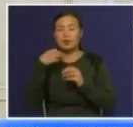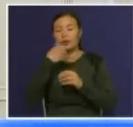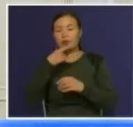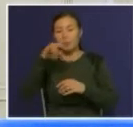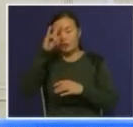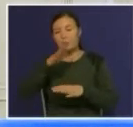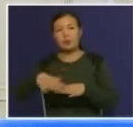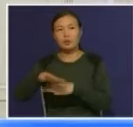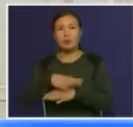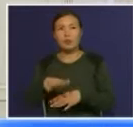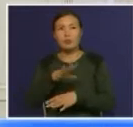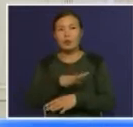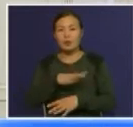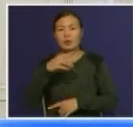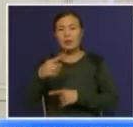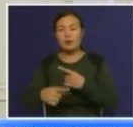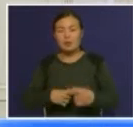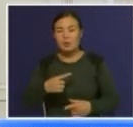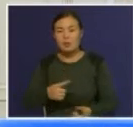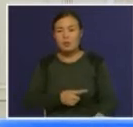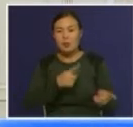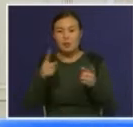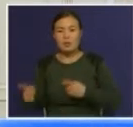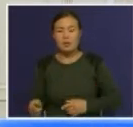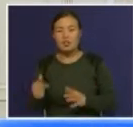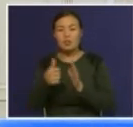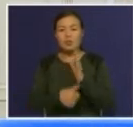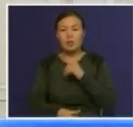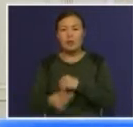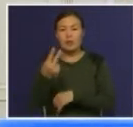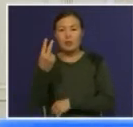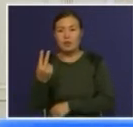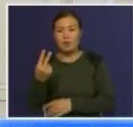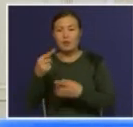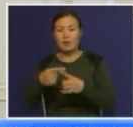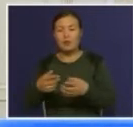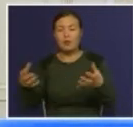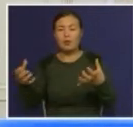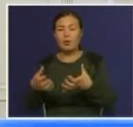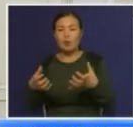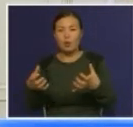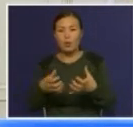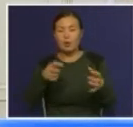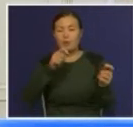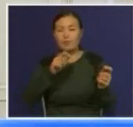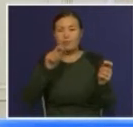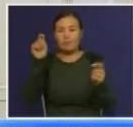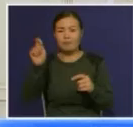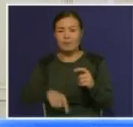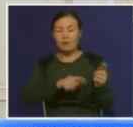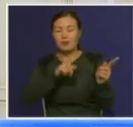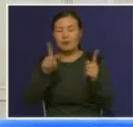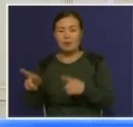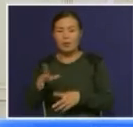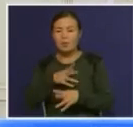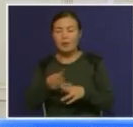Казахстана были насильственно переселены 62 этнические группы, нога предков которых